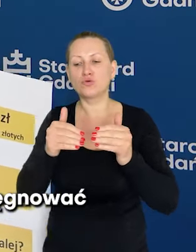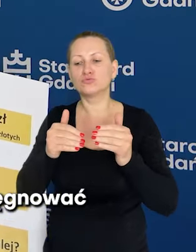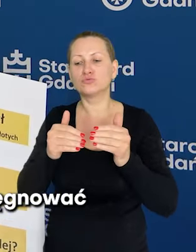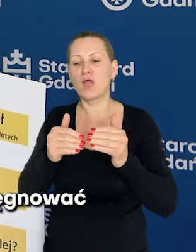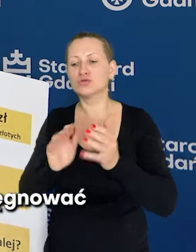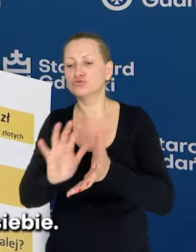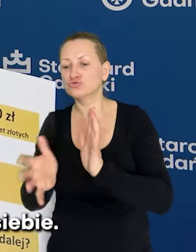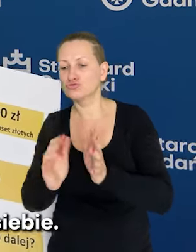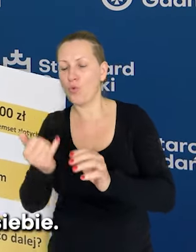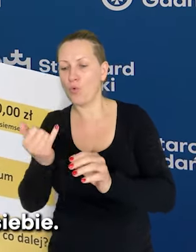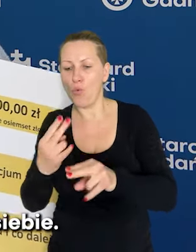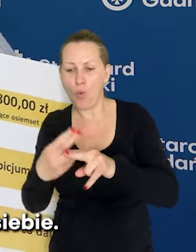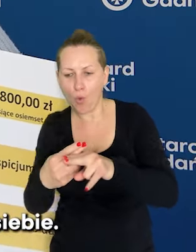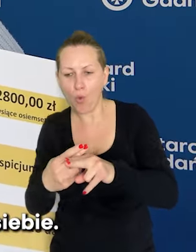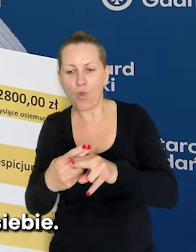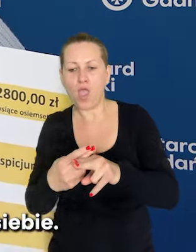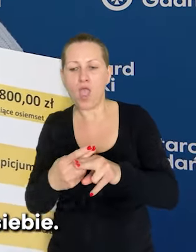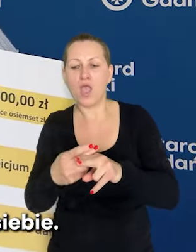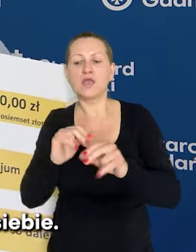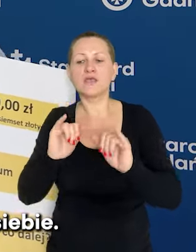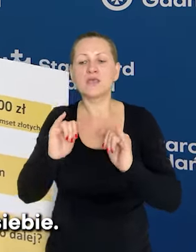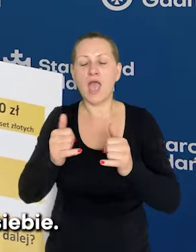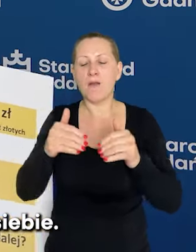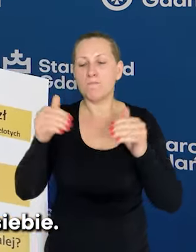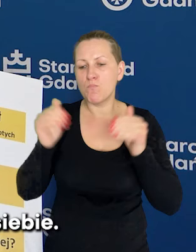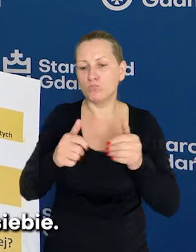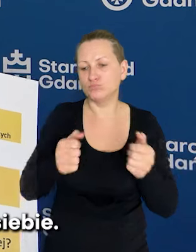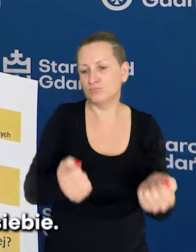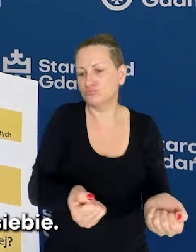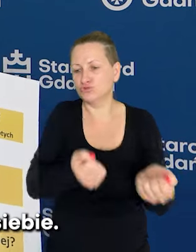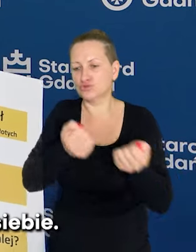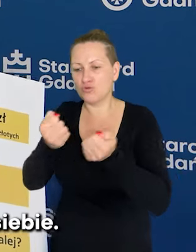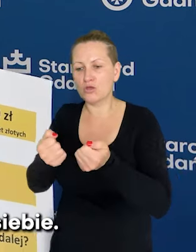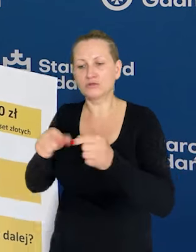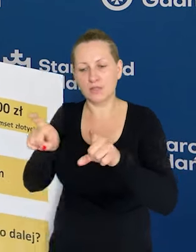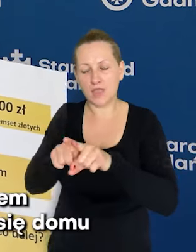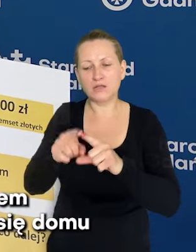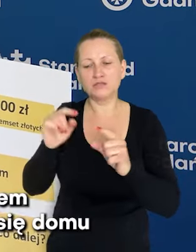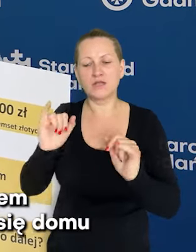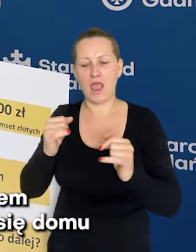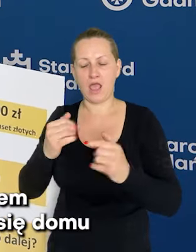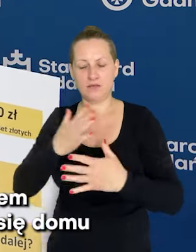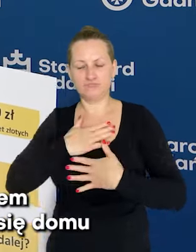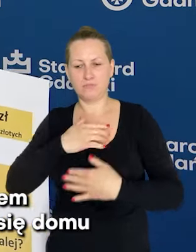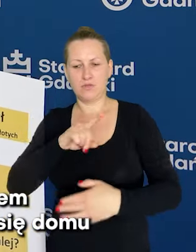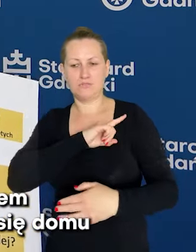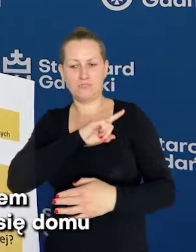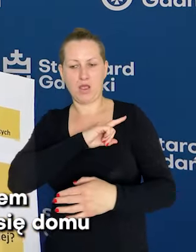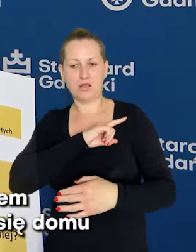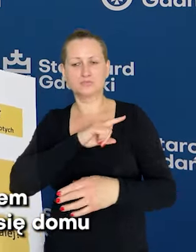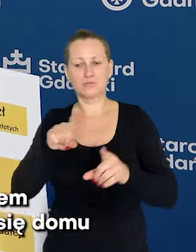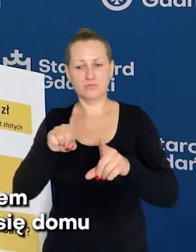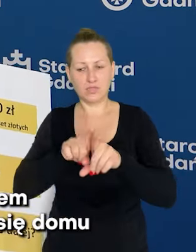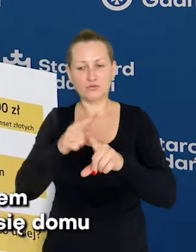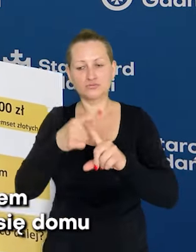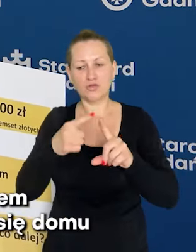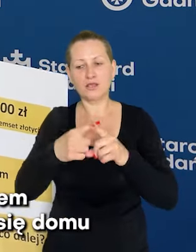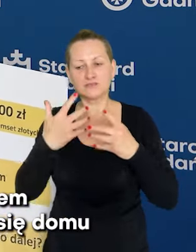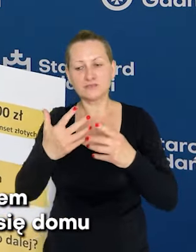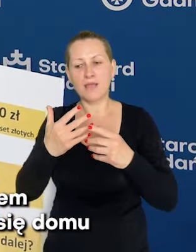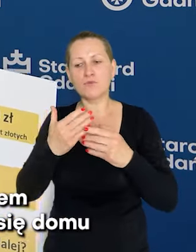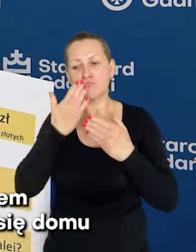taką osobę, jak prawidłowo przenosić, jak też zadbać o siebie. Trochę chcemy oswoić ludzi